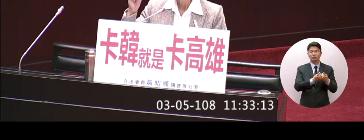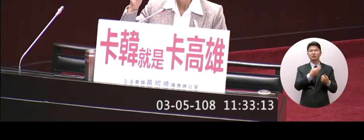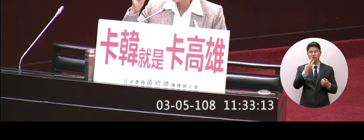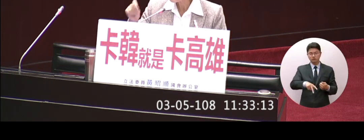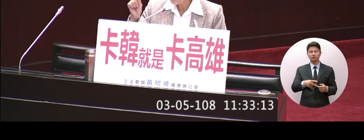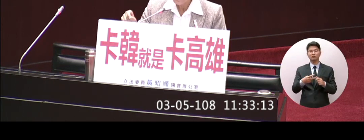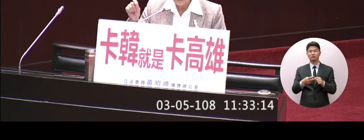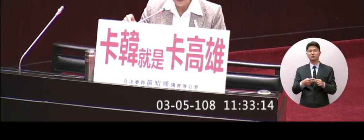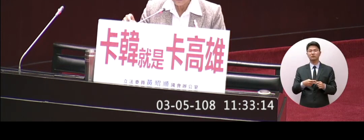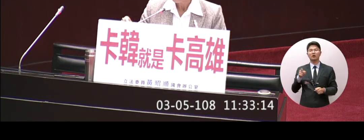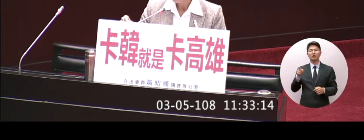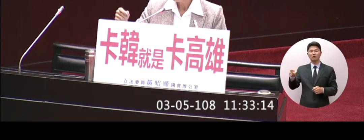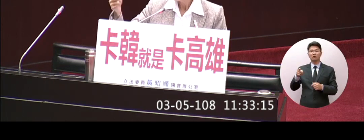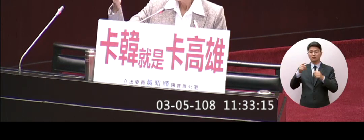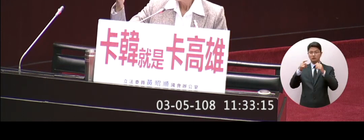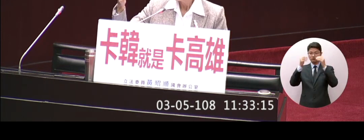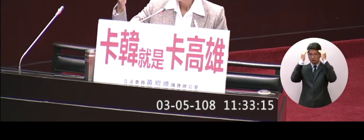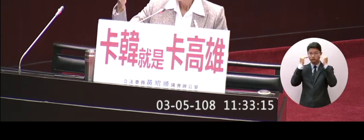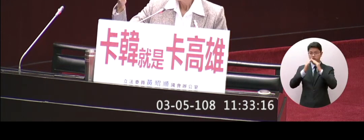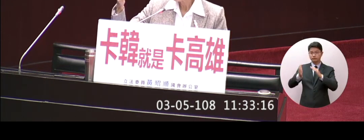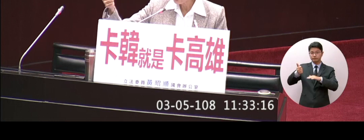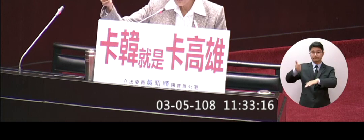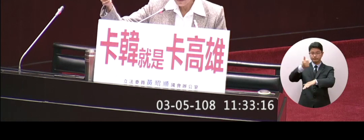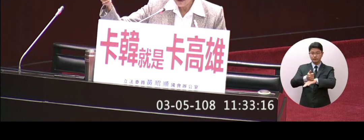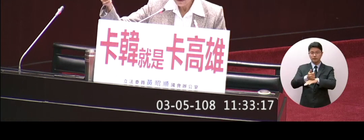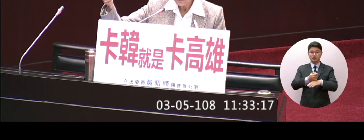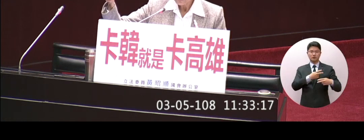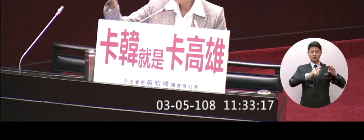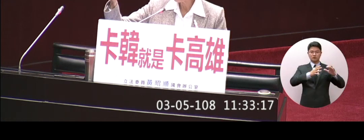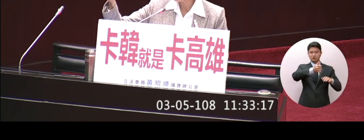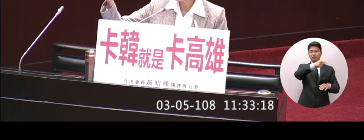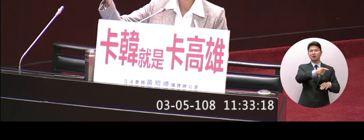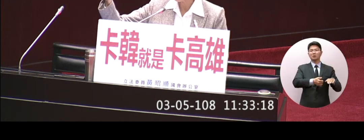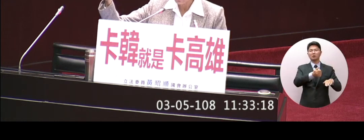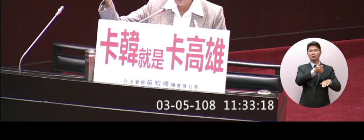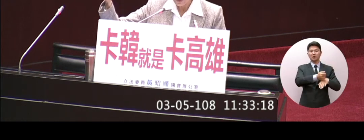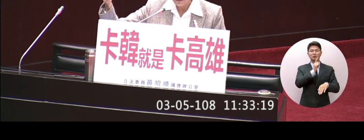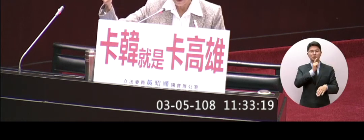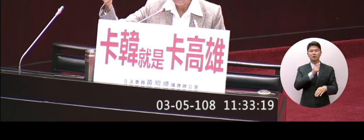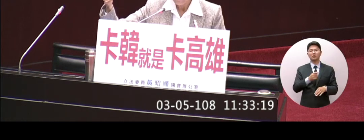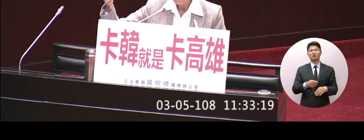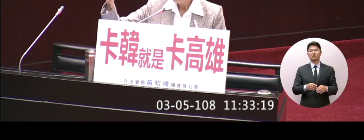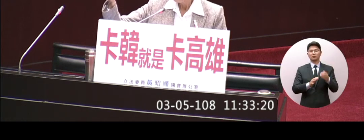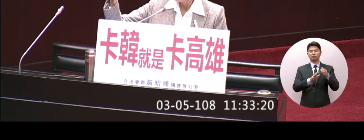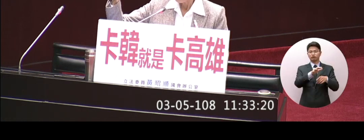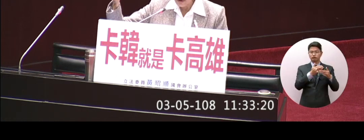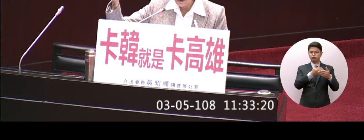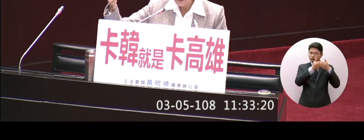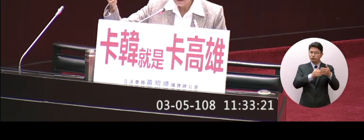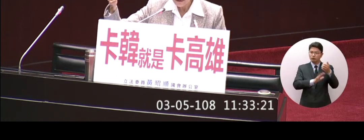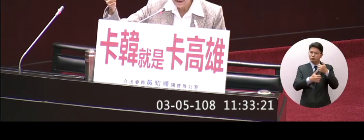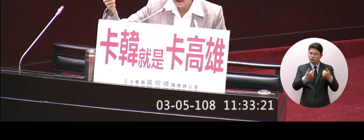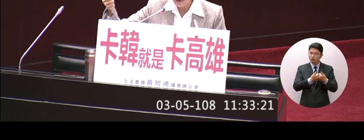他一上任开始，蔡英文讲说， 多了好几个陆委会的主委。